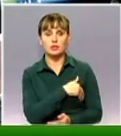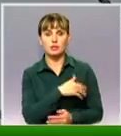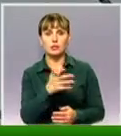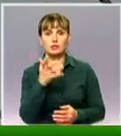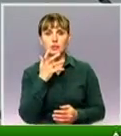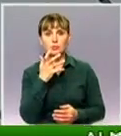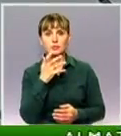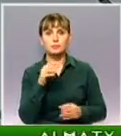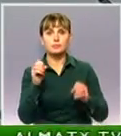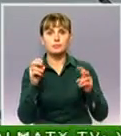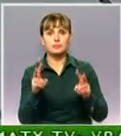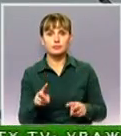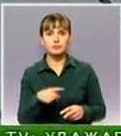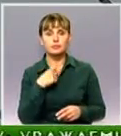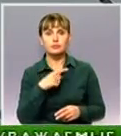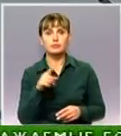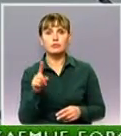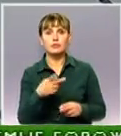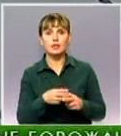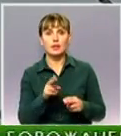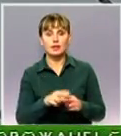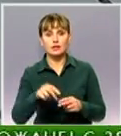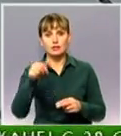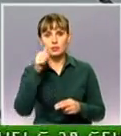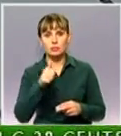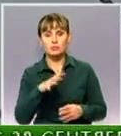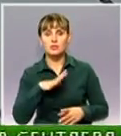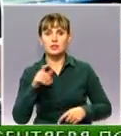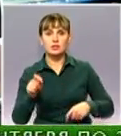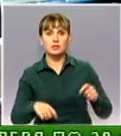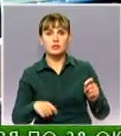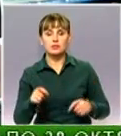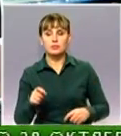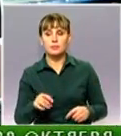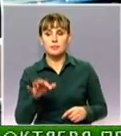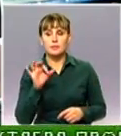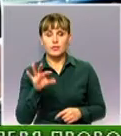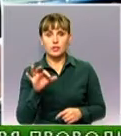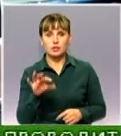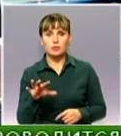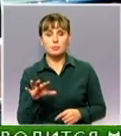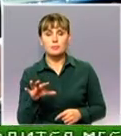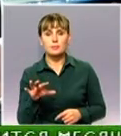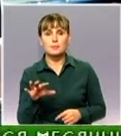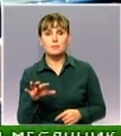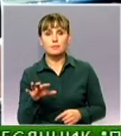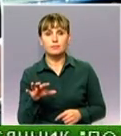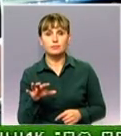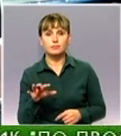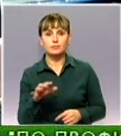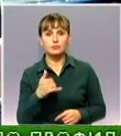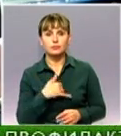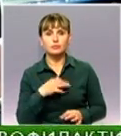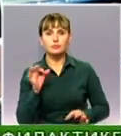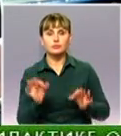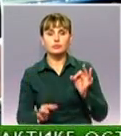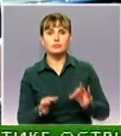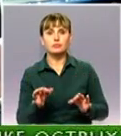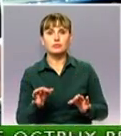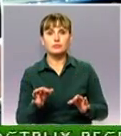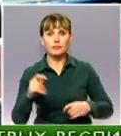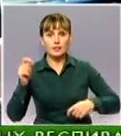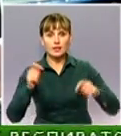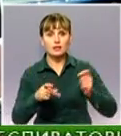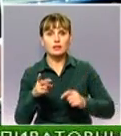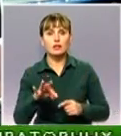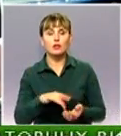тепла. Специалисты отмечают, что этот месяц выдался дождливым. В октябре у нас норма осадков для